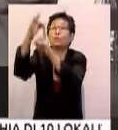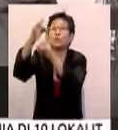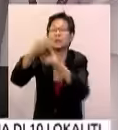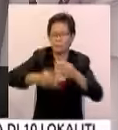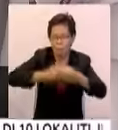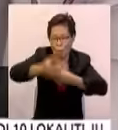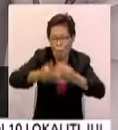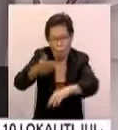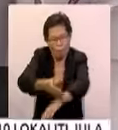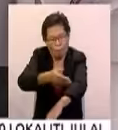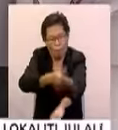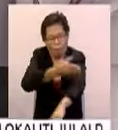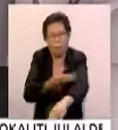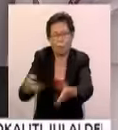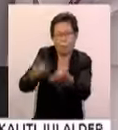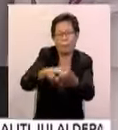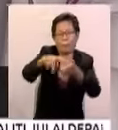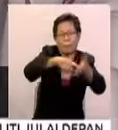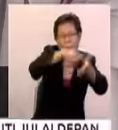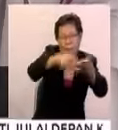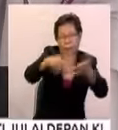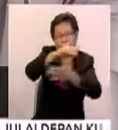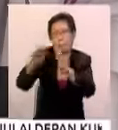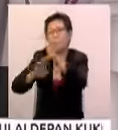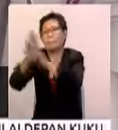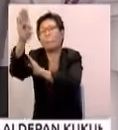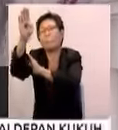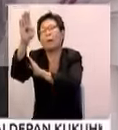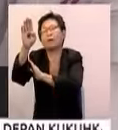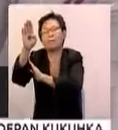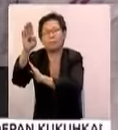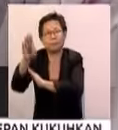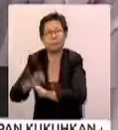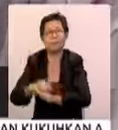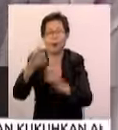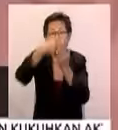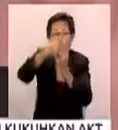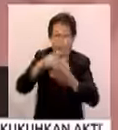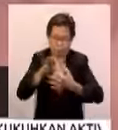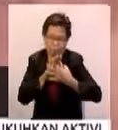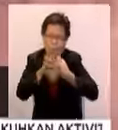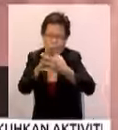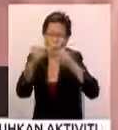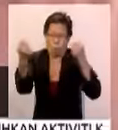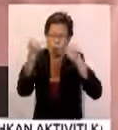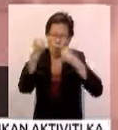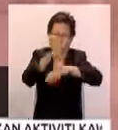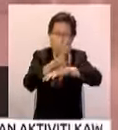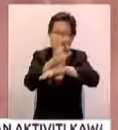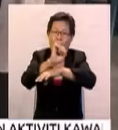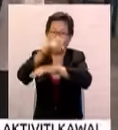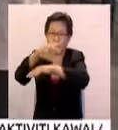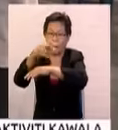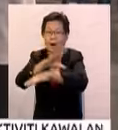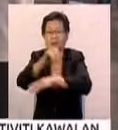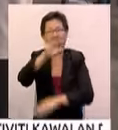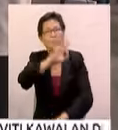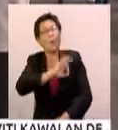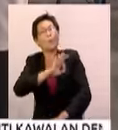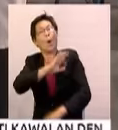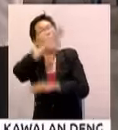proses menambah baik daftar pemilih serta pembangunan kapasiti. Program kerjasama ini akan memperkukuh fungsi SPR dan memberikan faedah